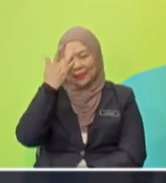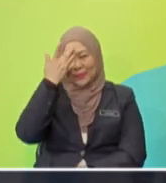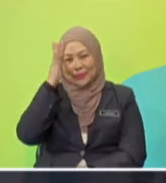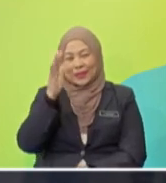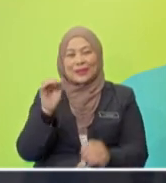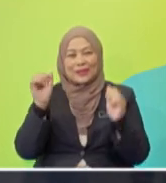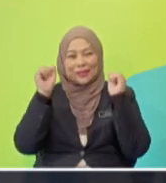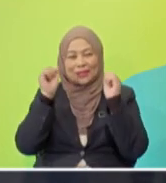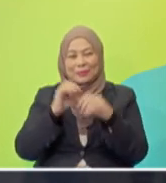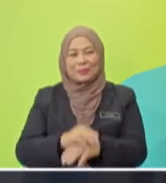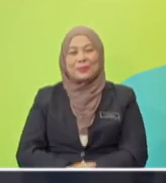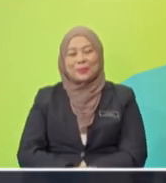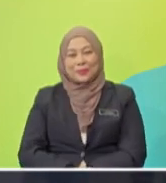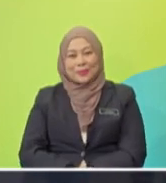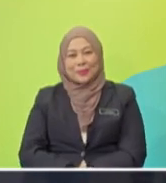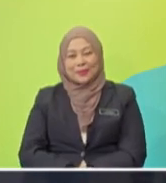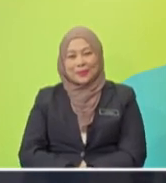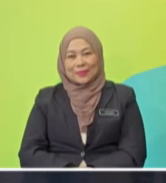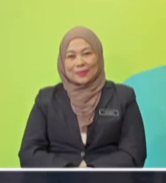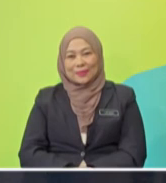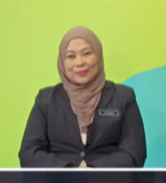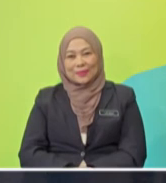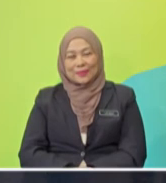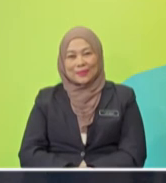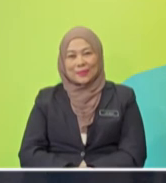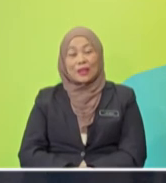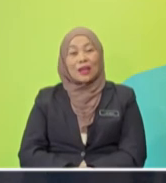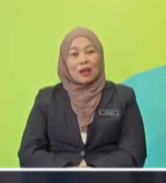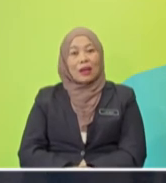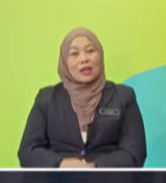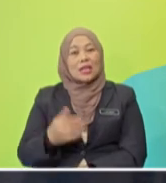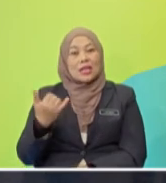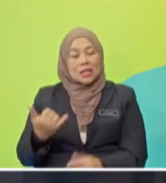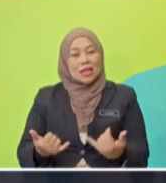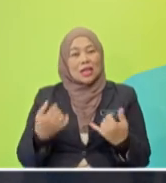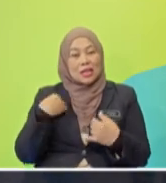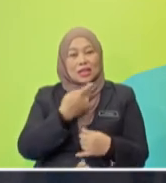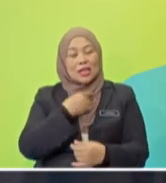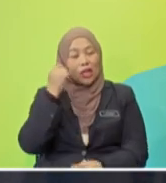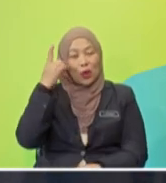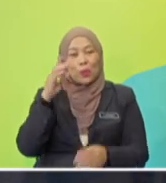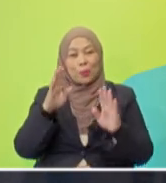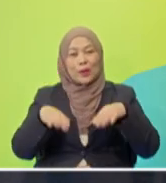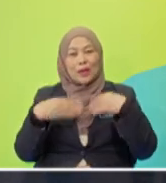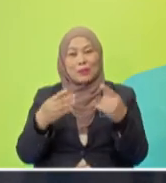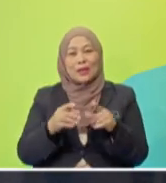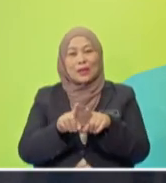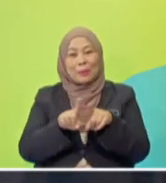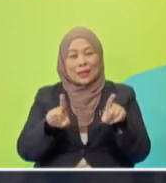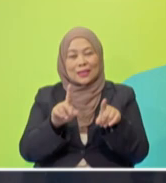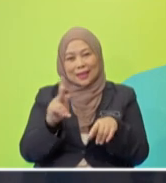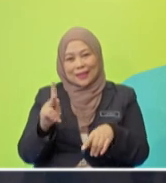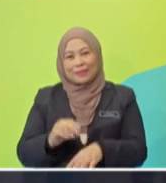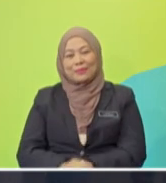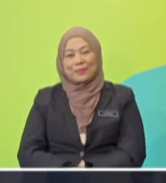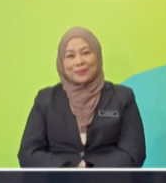ya murid-murid di rumah eee Bagaimana cara untuk kan benda hidup dan benda bukan hidup kita berhadat dulu sebentar kembali